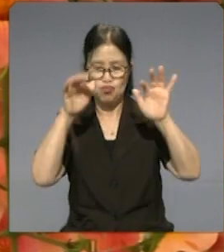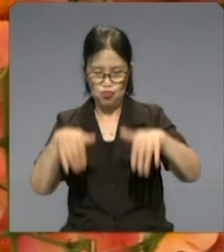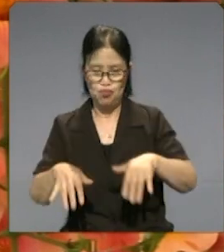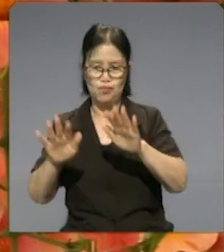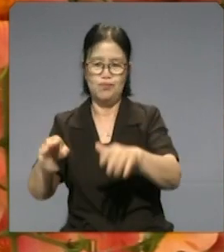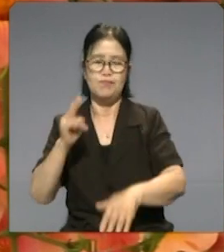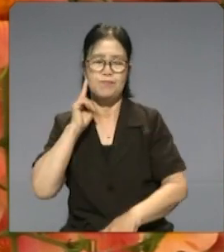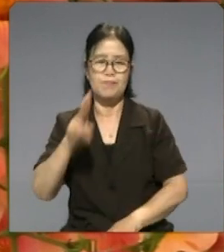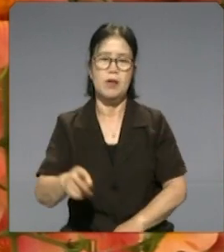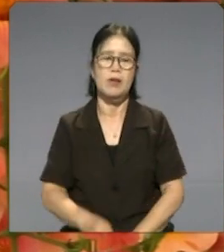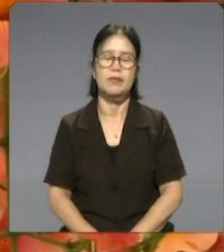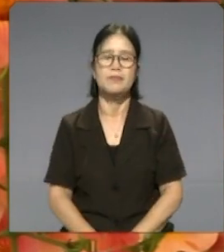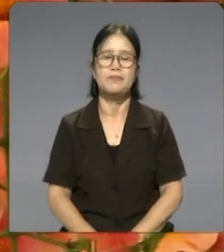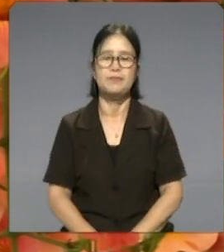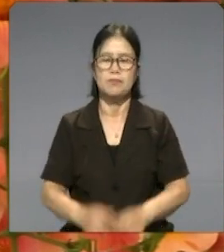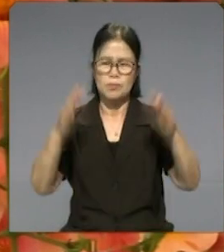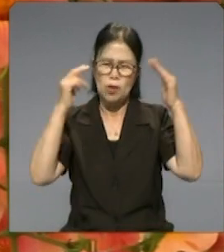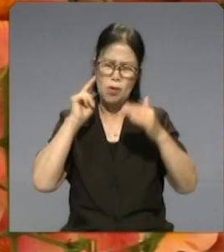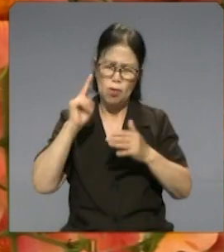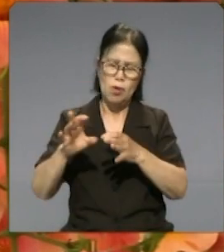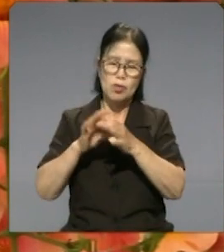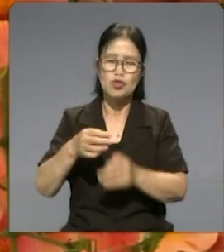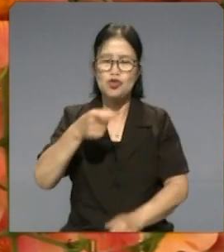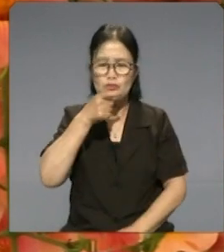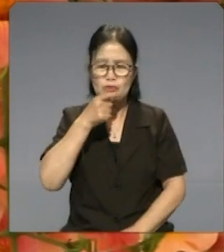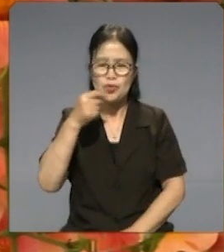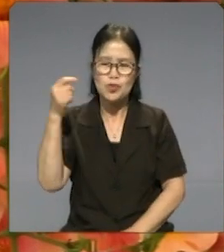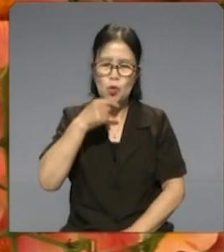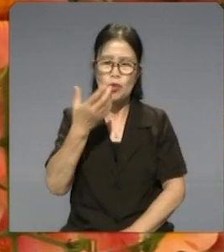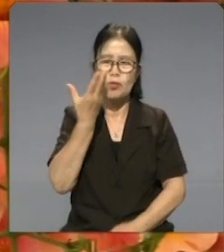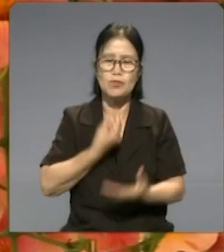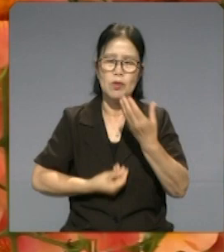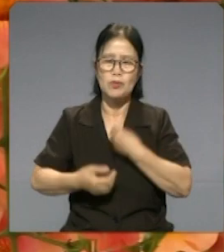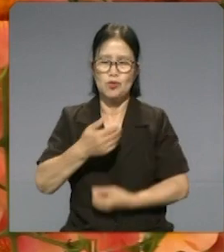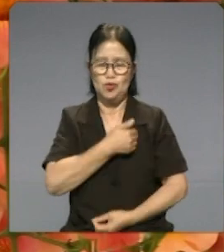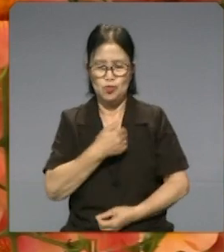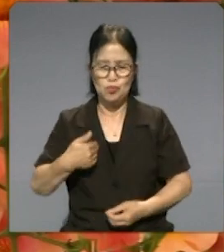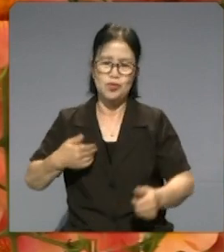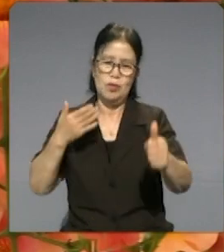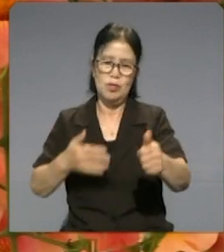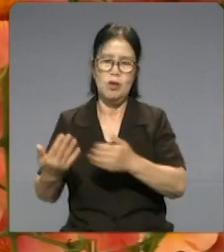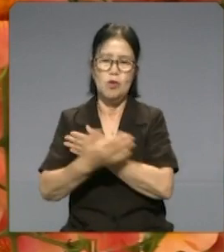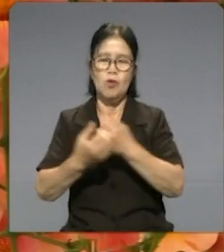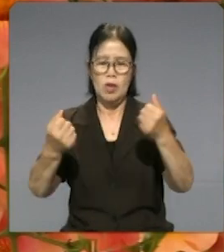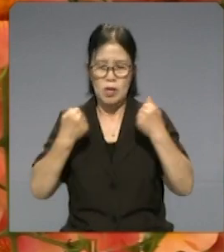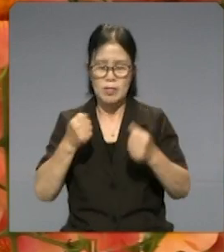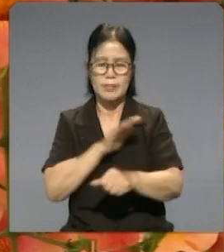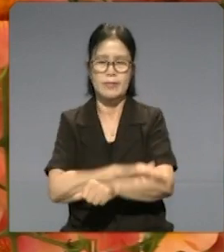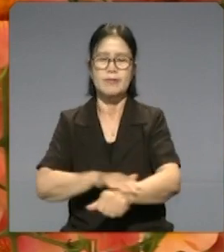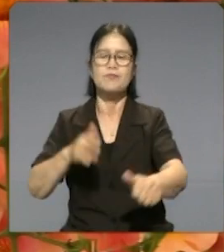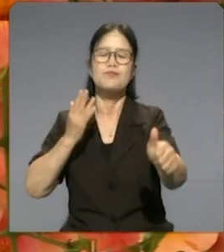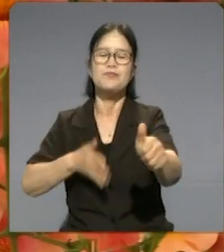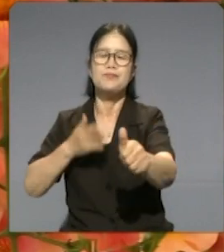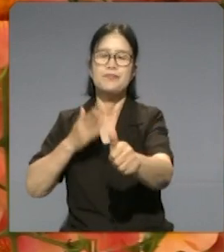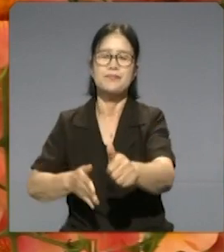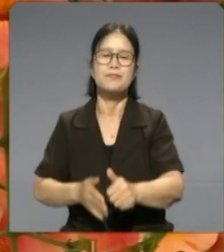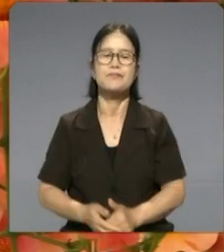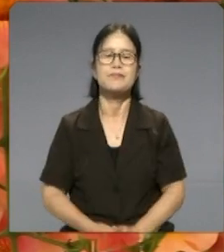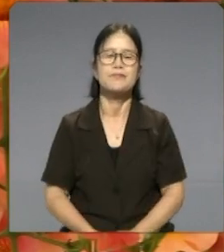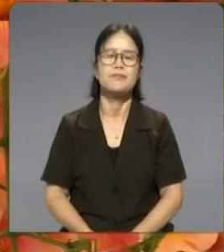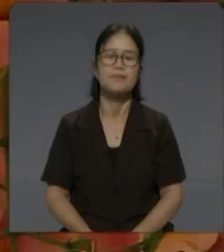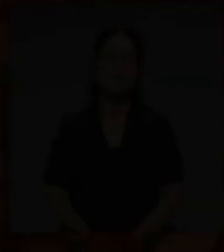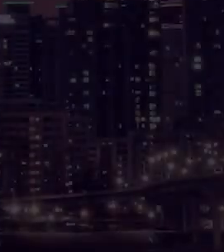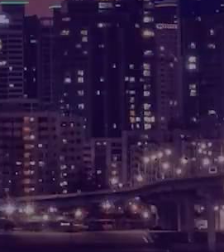일겠습니다 계속되는 무더위에 수분과 염분 섭취를 충분히 해주시는 등 건강관리 잘 해주셔야겠습니다 날씨였습니다